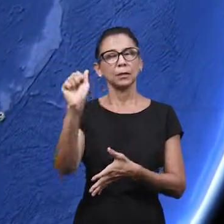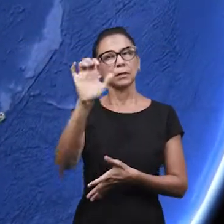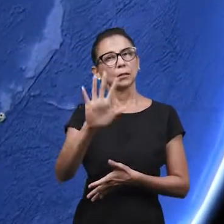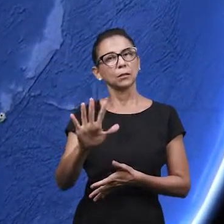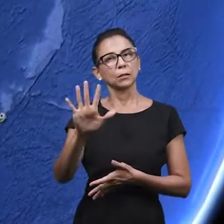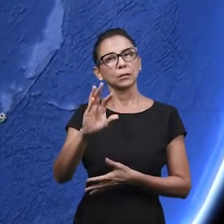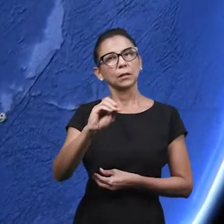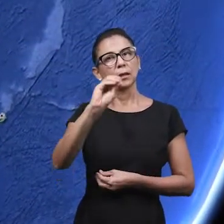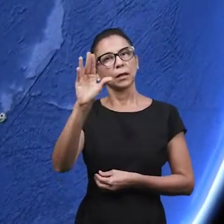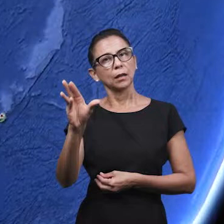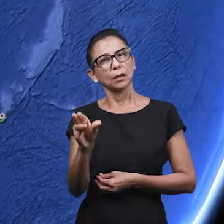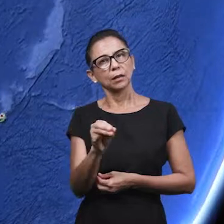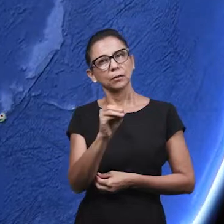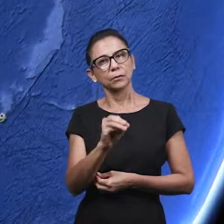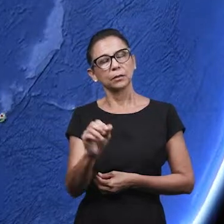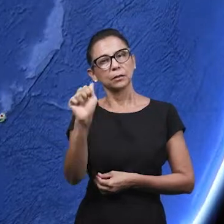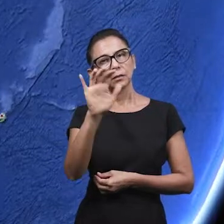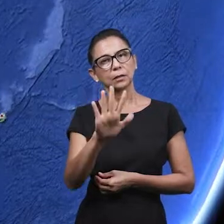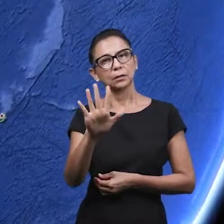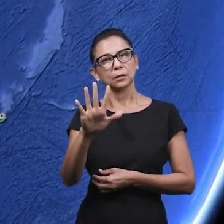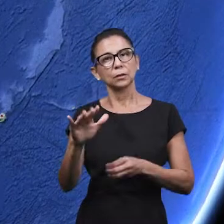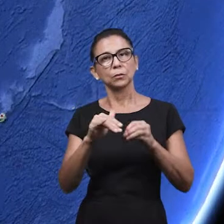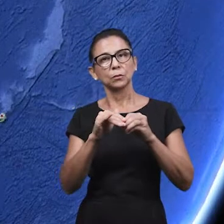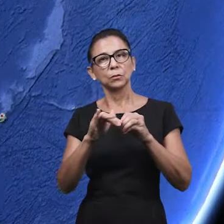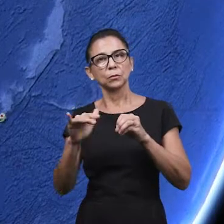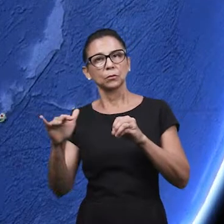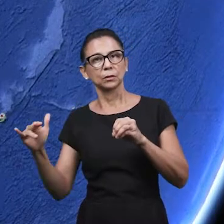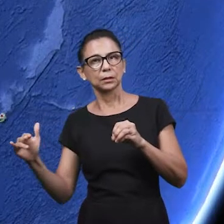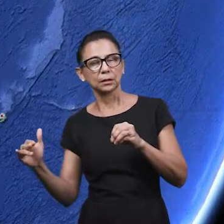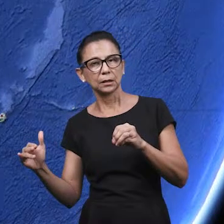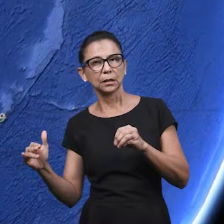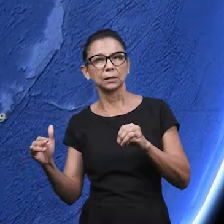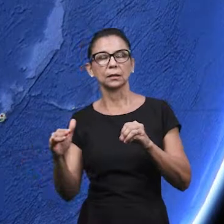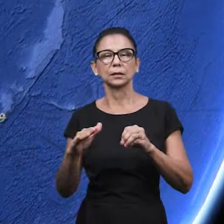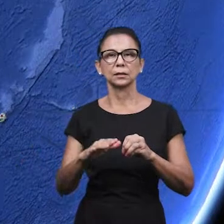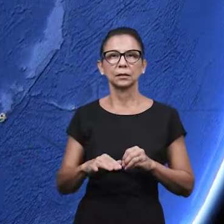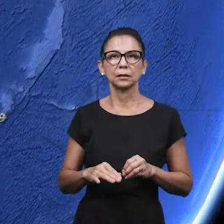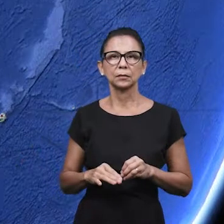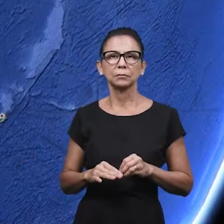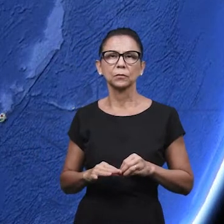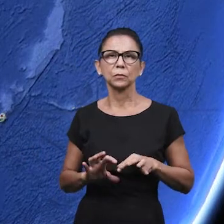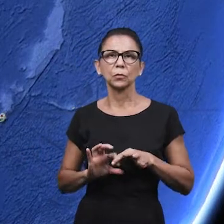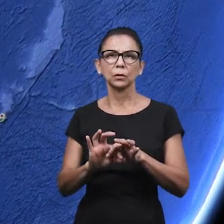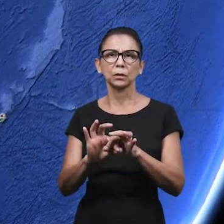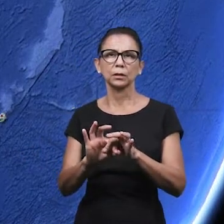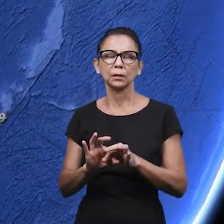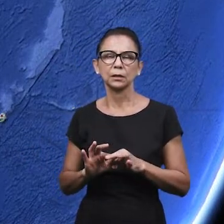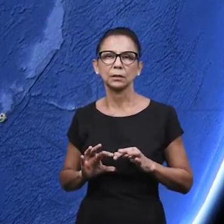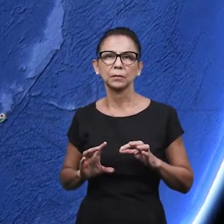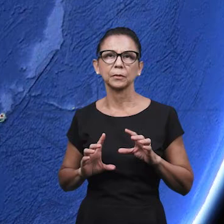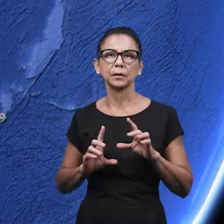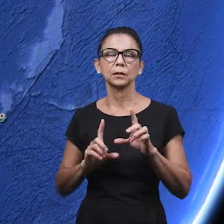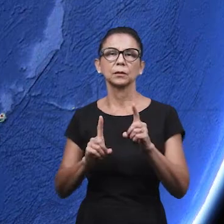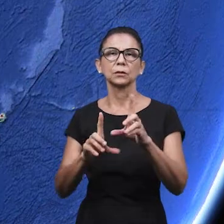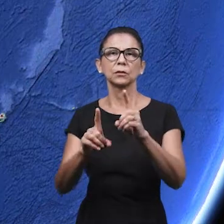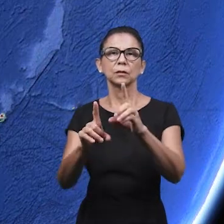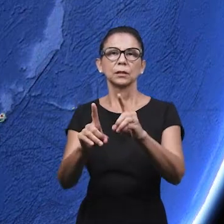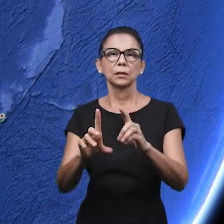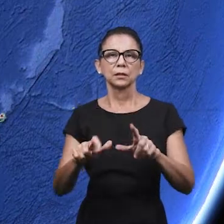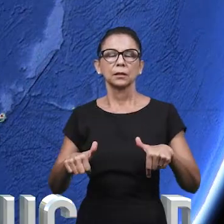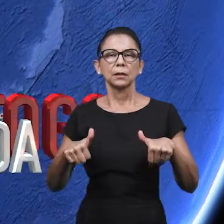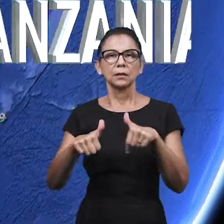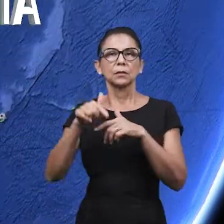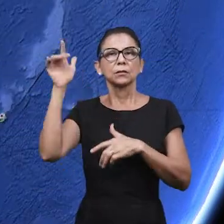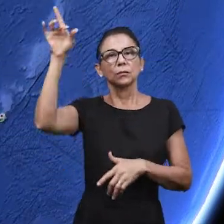Amériques, Europe, Afrique, Asie, Océanie, connectées par la même doctrine, par la direction